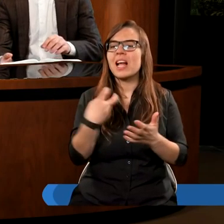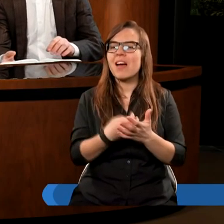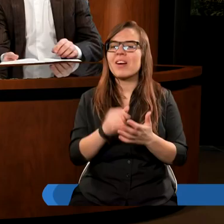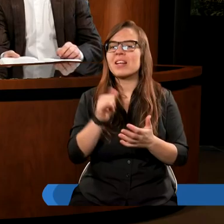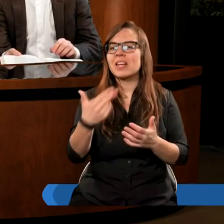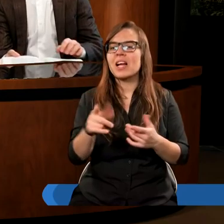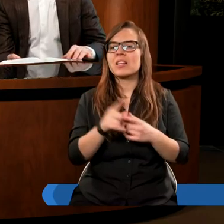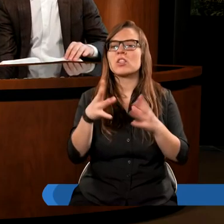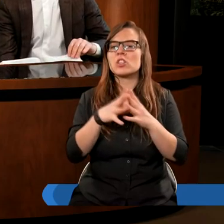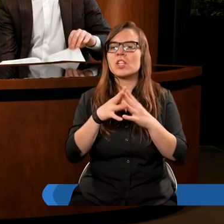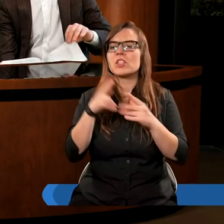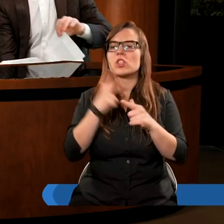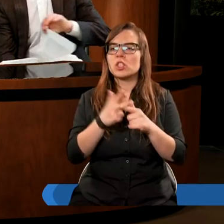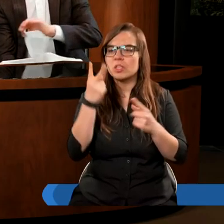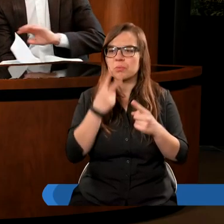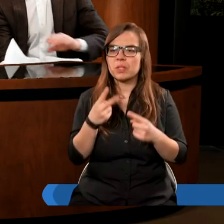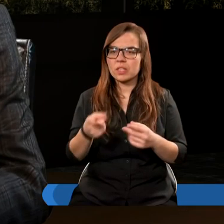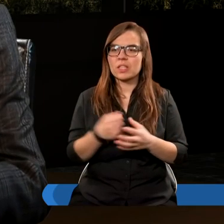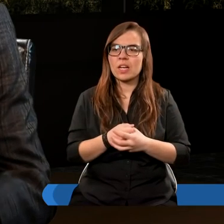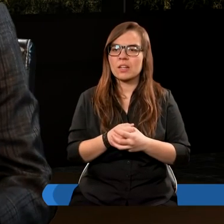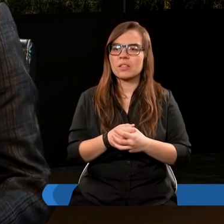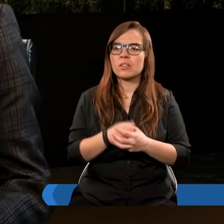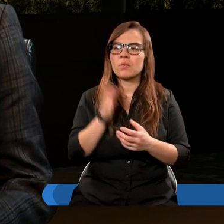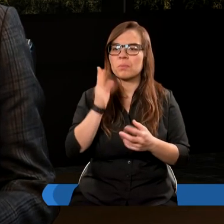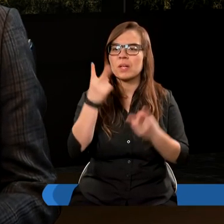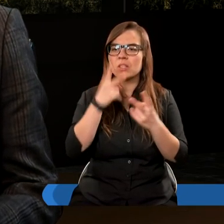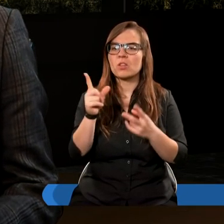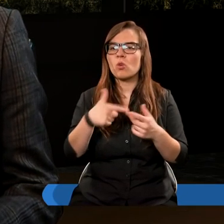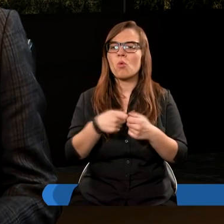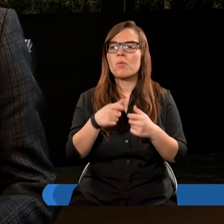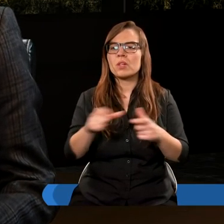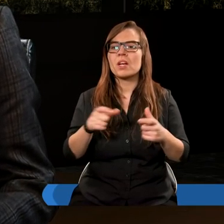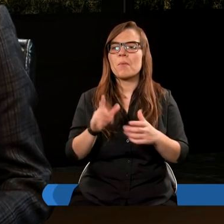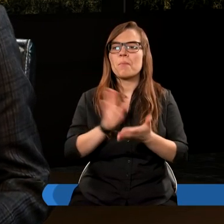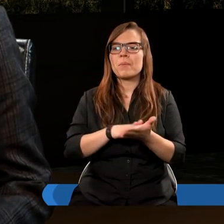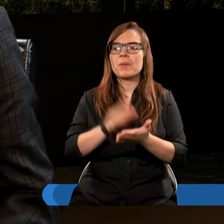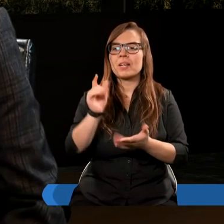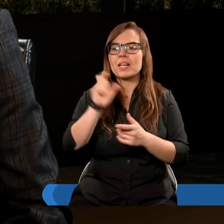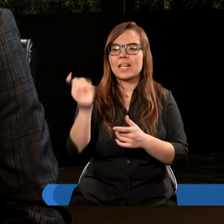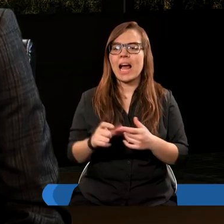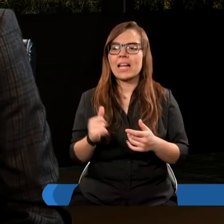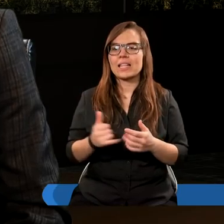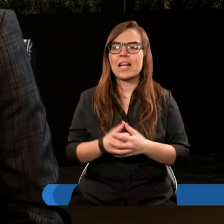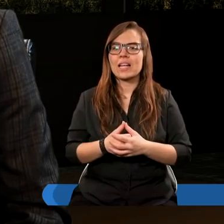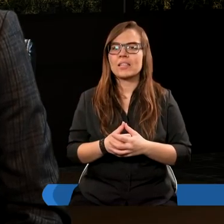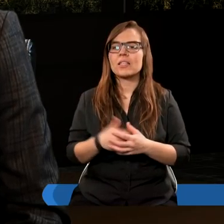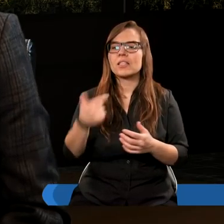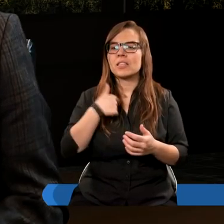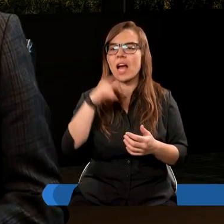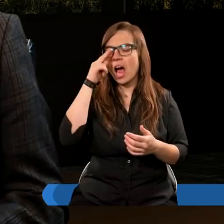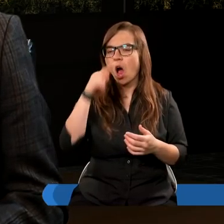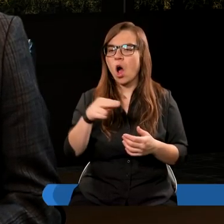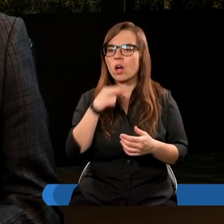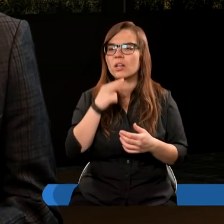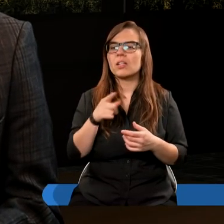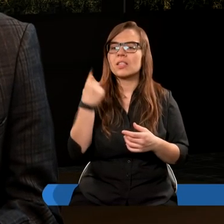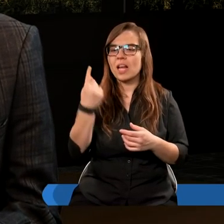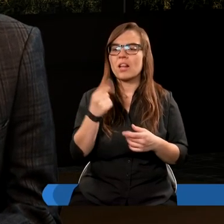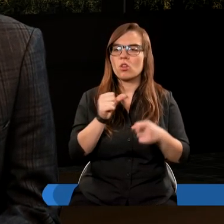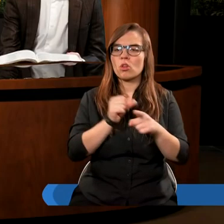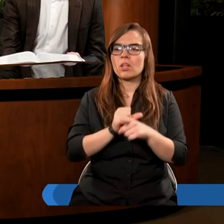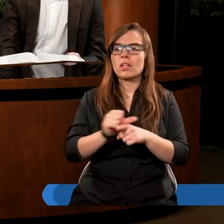tekst 10.30? Jasne. Będę czytał ze współcześnionej Biblii Gdańskiej. Ja i Ojciec jedno